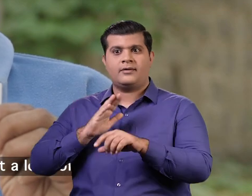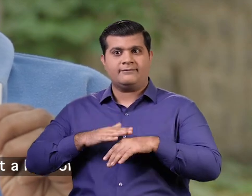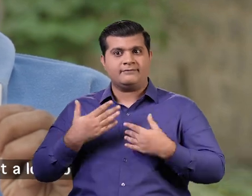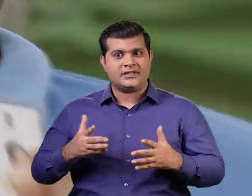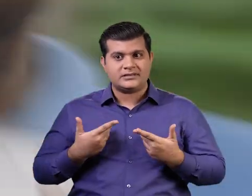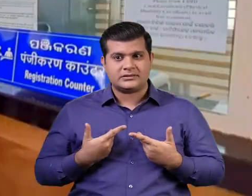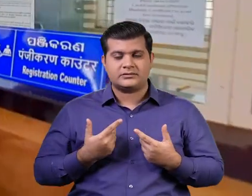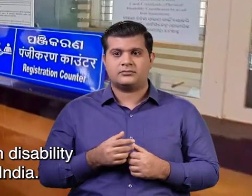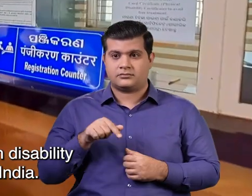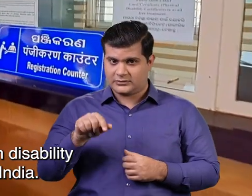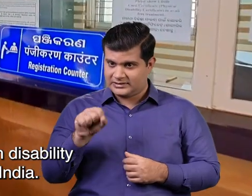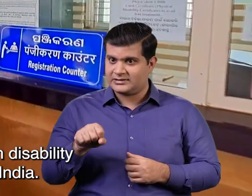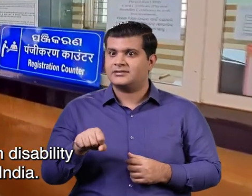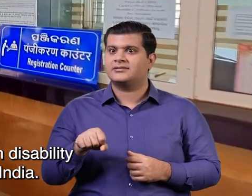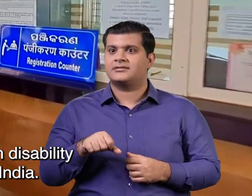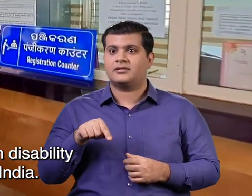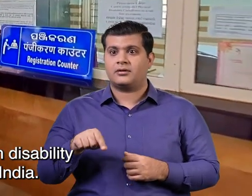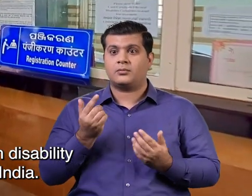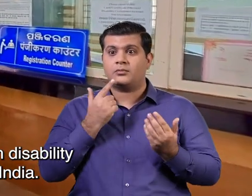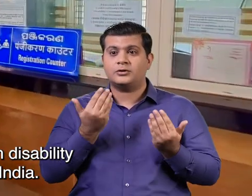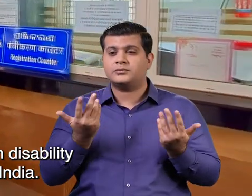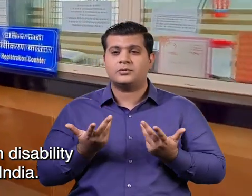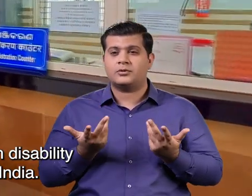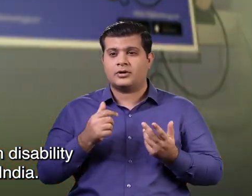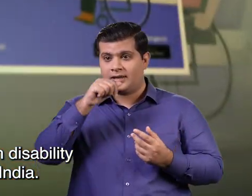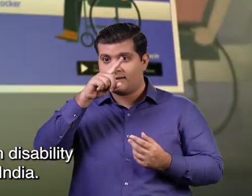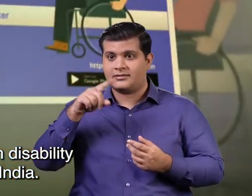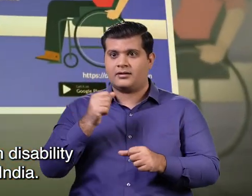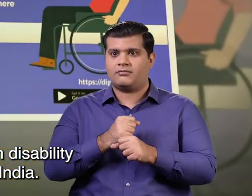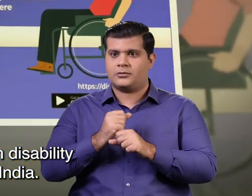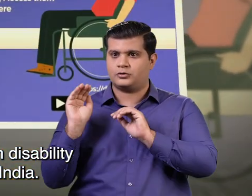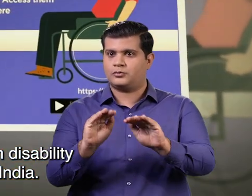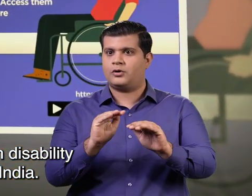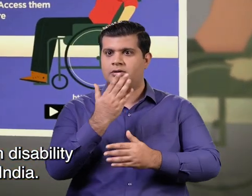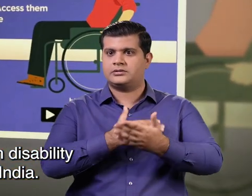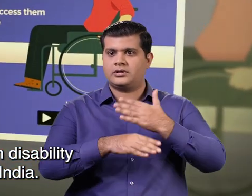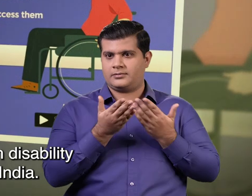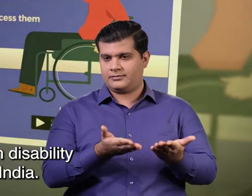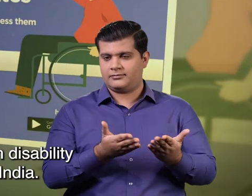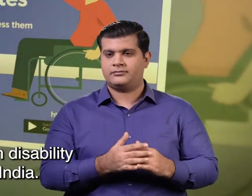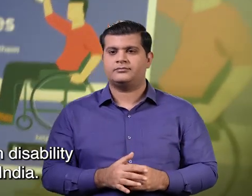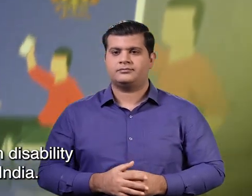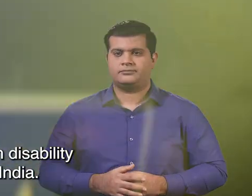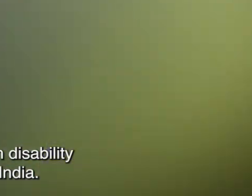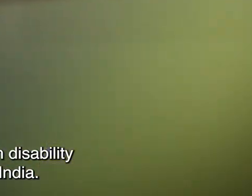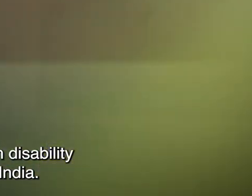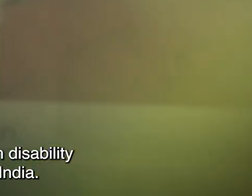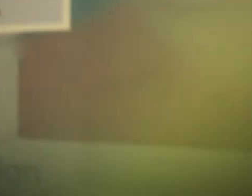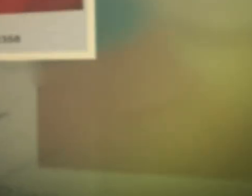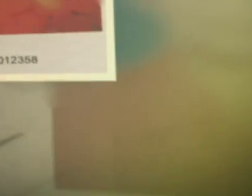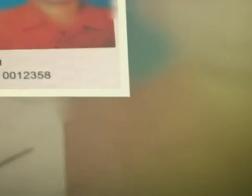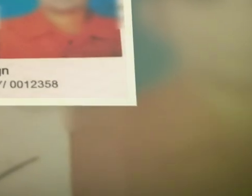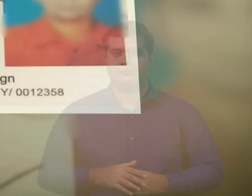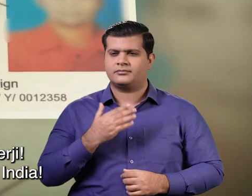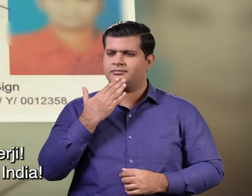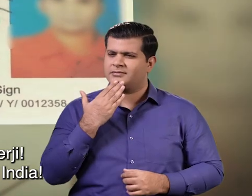हज का लोन भी मिला है जी हां यह संभव है क्योंकि अब दिव्यांग जन के लिए भारत सरकार का साथ